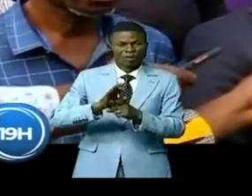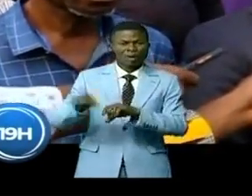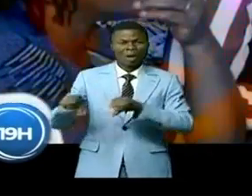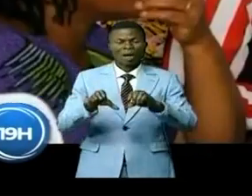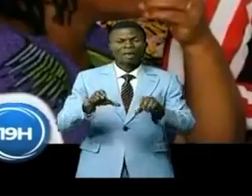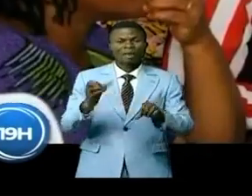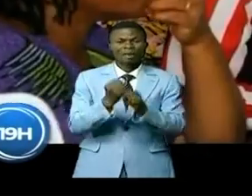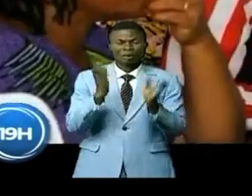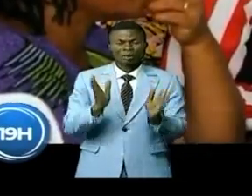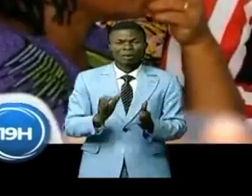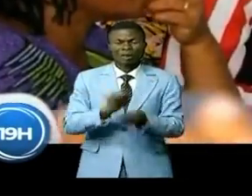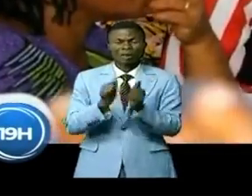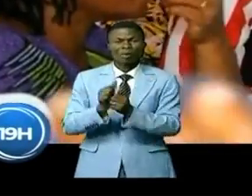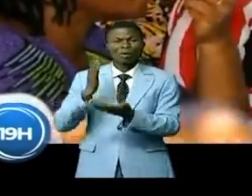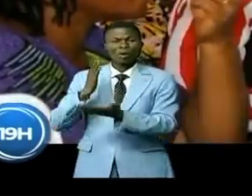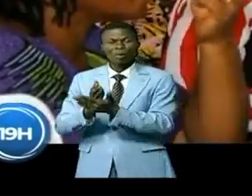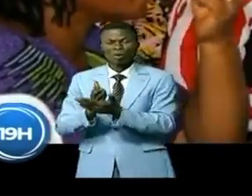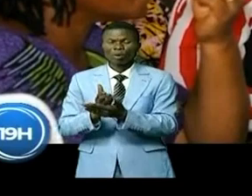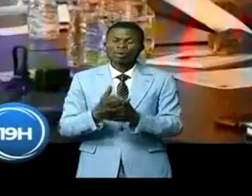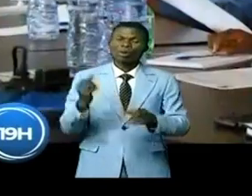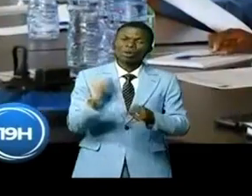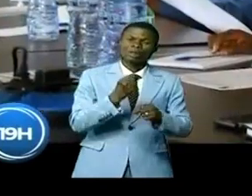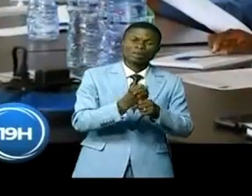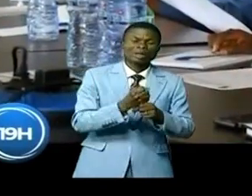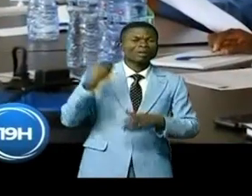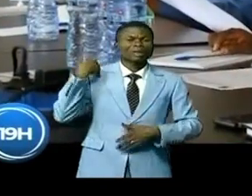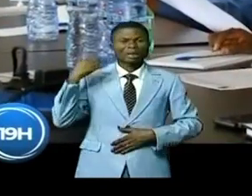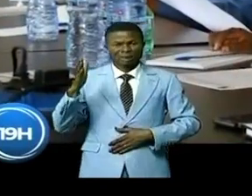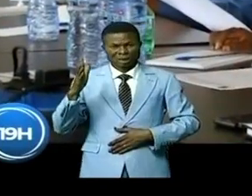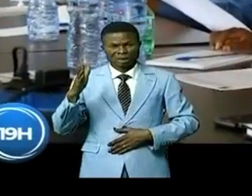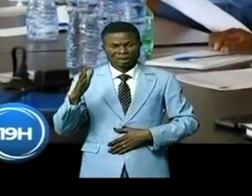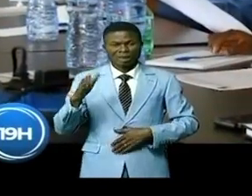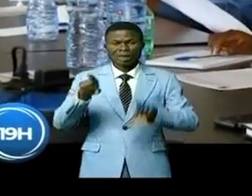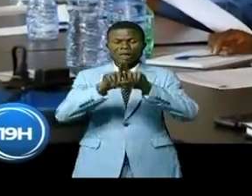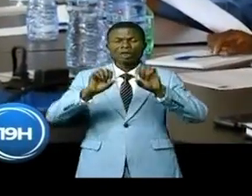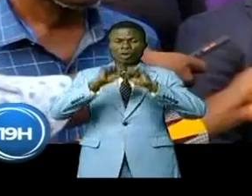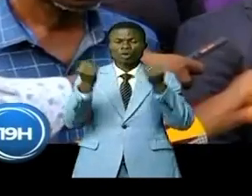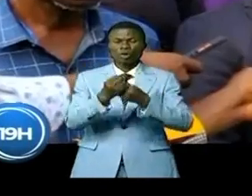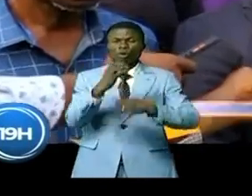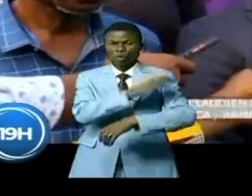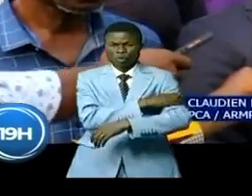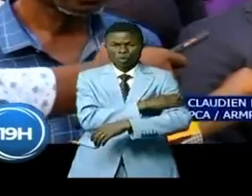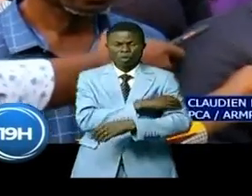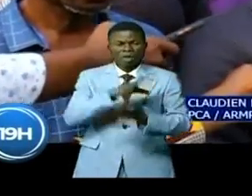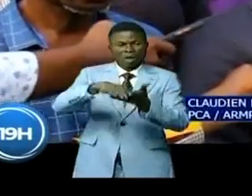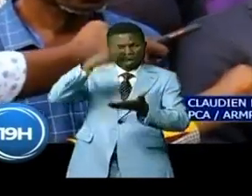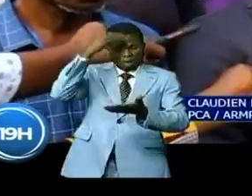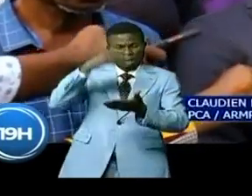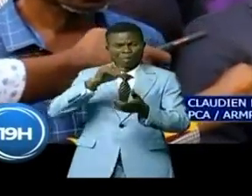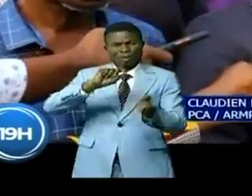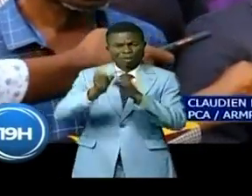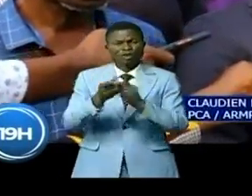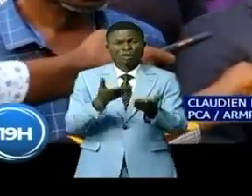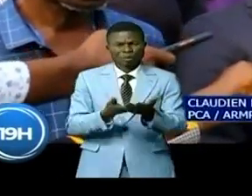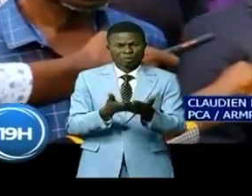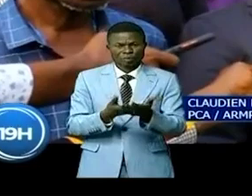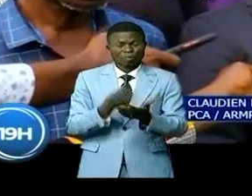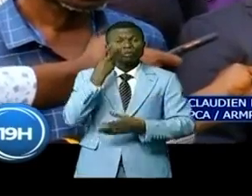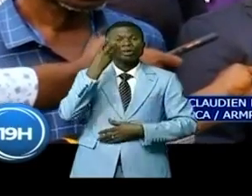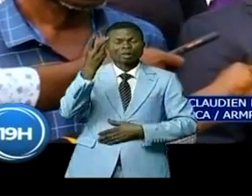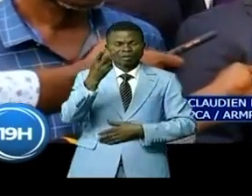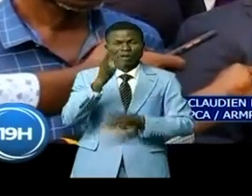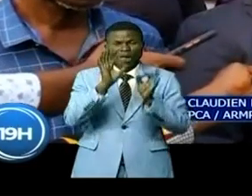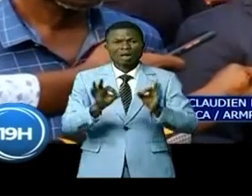que ce soit du secteur privé, que ce soit du secteur public et de la société civile, afin qu'ils puissent s'approprier de cette réforme. C'est une vision, c'est